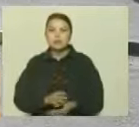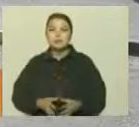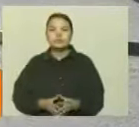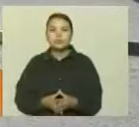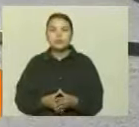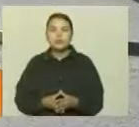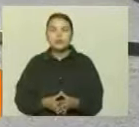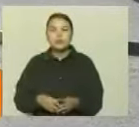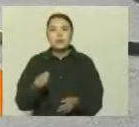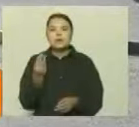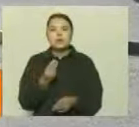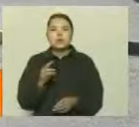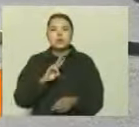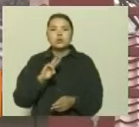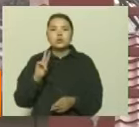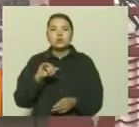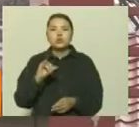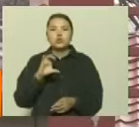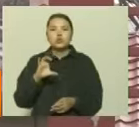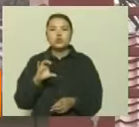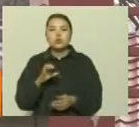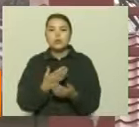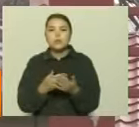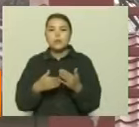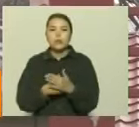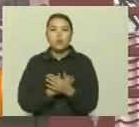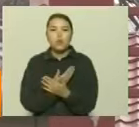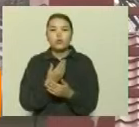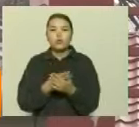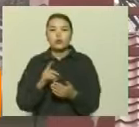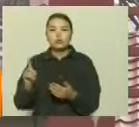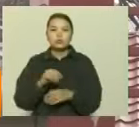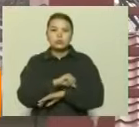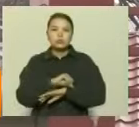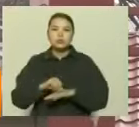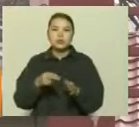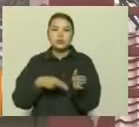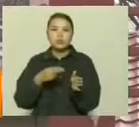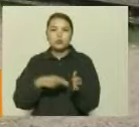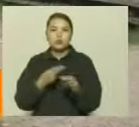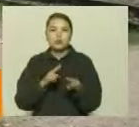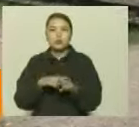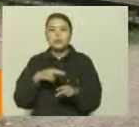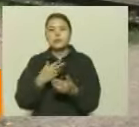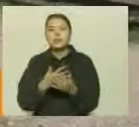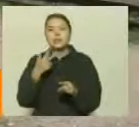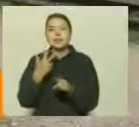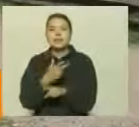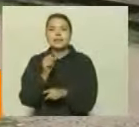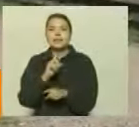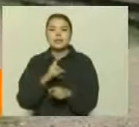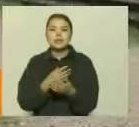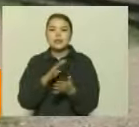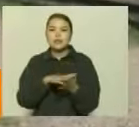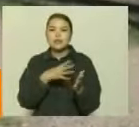Маңғыстау Нөкіс Маңғыстау бағытында жаңа маршрут іске қосылады. Енді екі ел тұрғындары пойыз арқылы аптасына үш рет кесте бойынша қатынай алады.